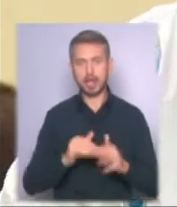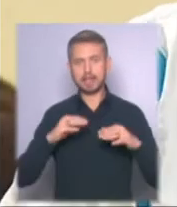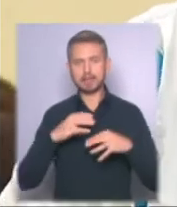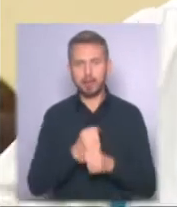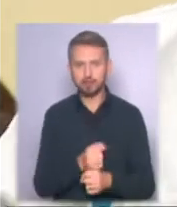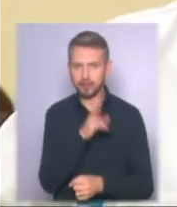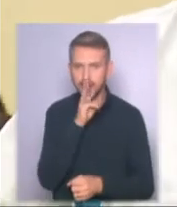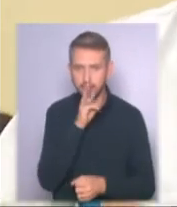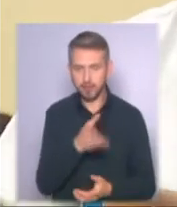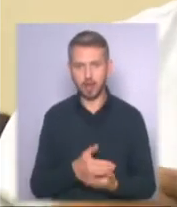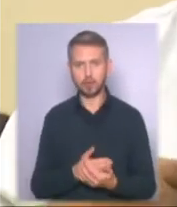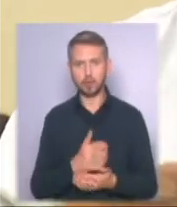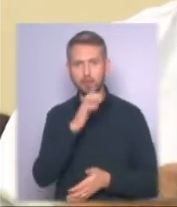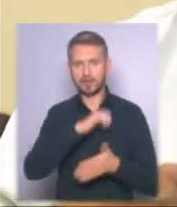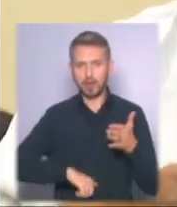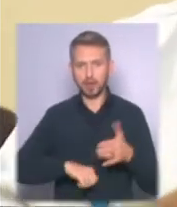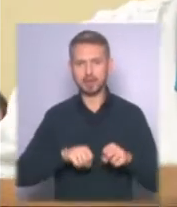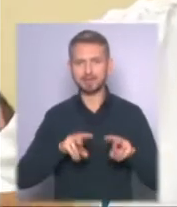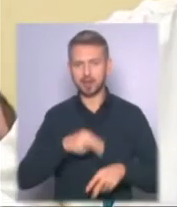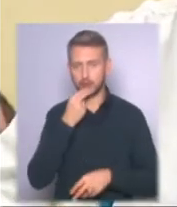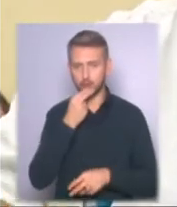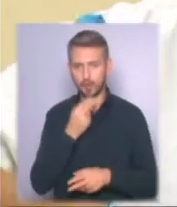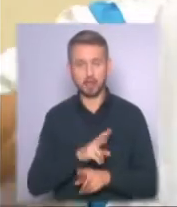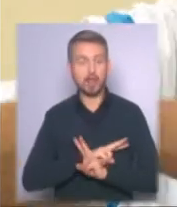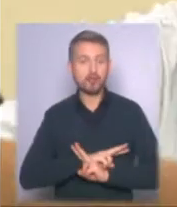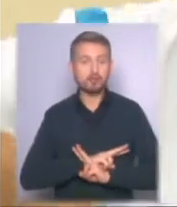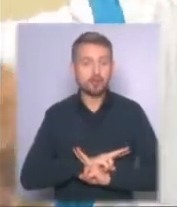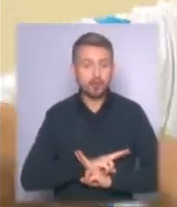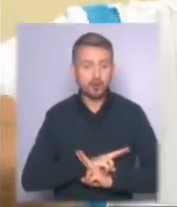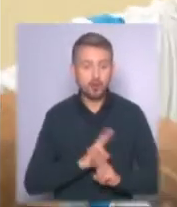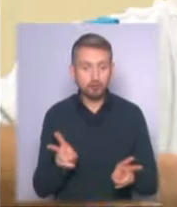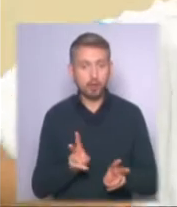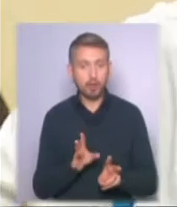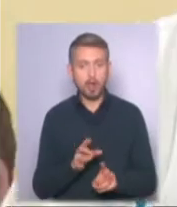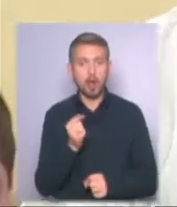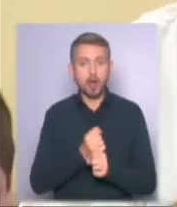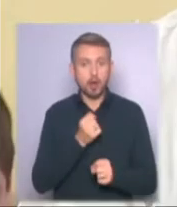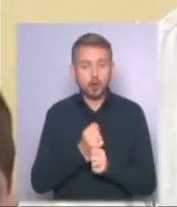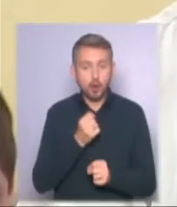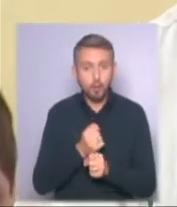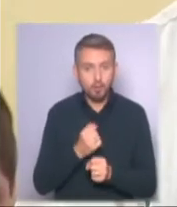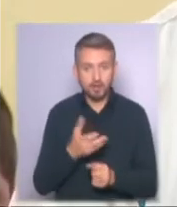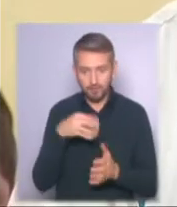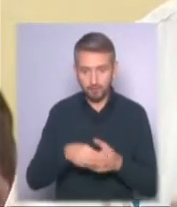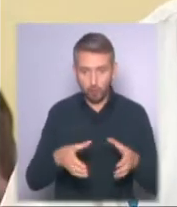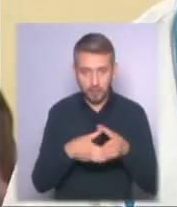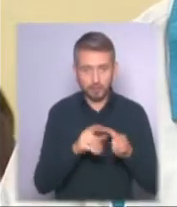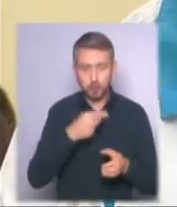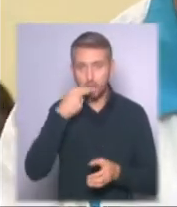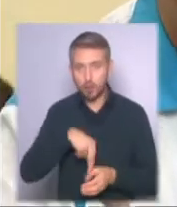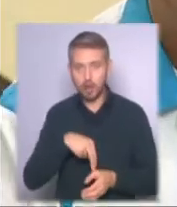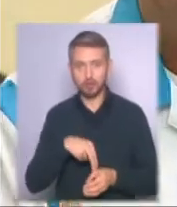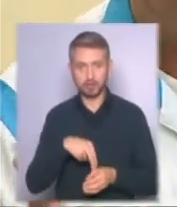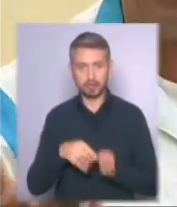зарплату, з нас зняли спецхарчування. Ніхто не робив роботу внутрі колективу для того, щоб покращити цих